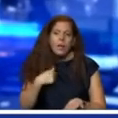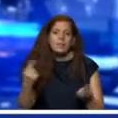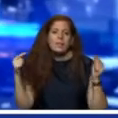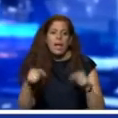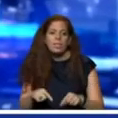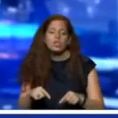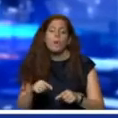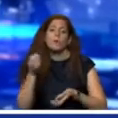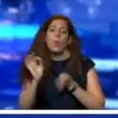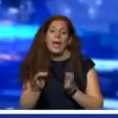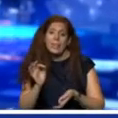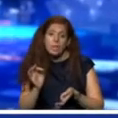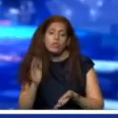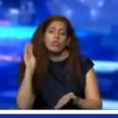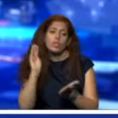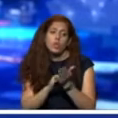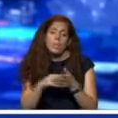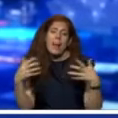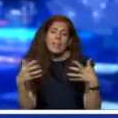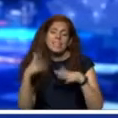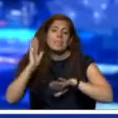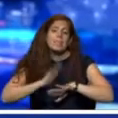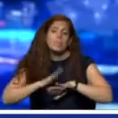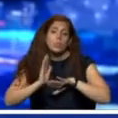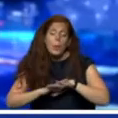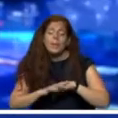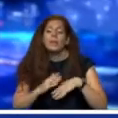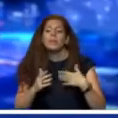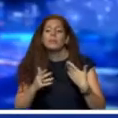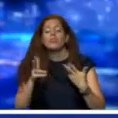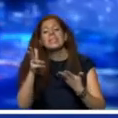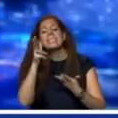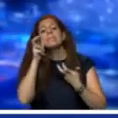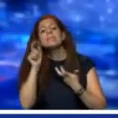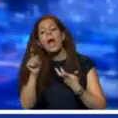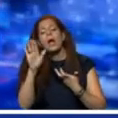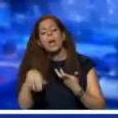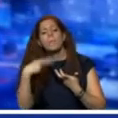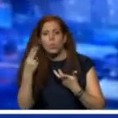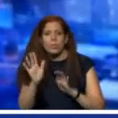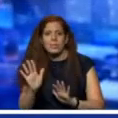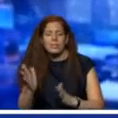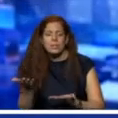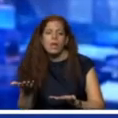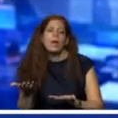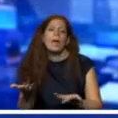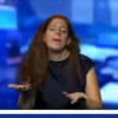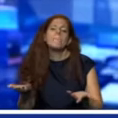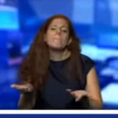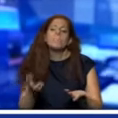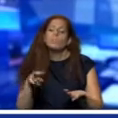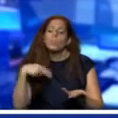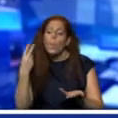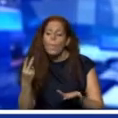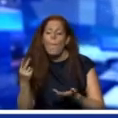לשם כעורכת דין שנרשמה לכנס מקצועי, שציפתה ממנו גם להיות כזה, שיהיו